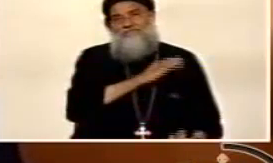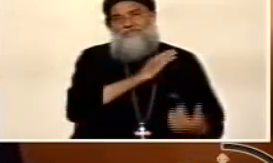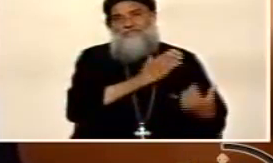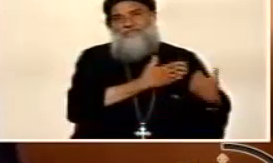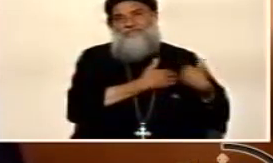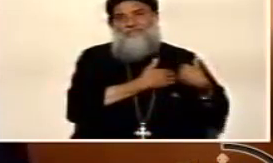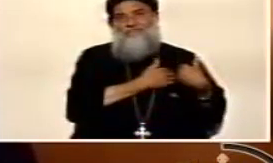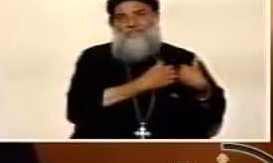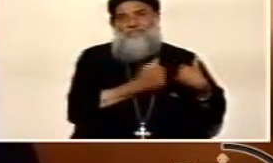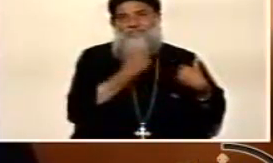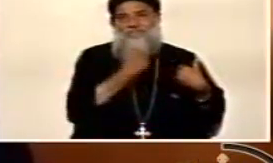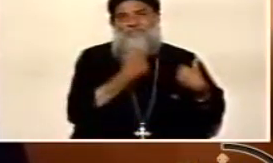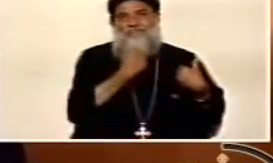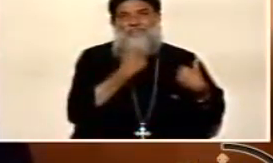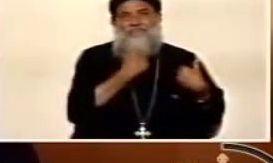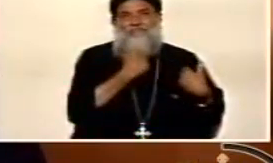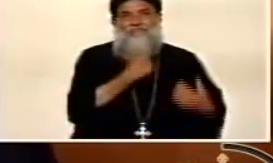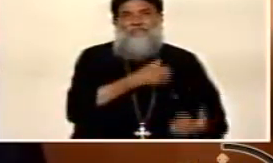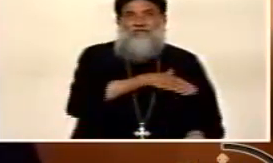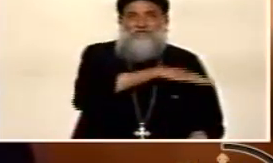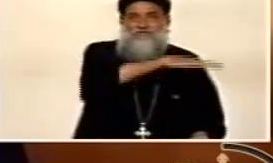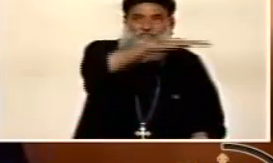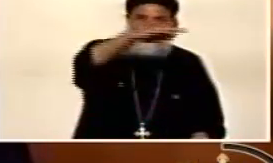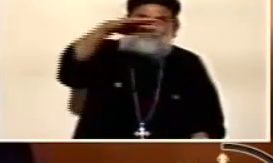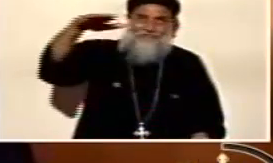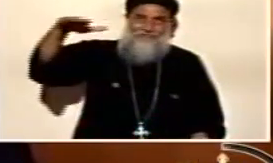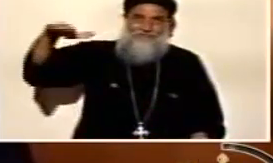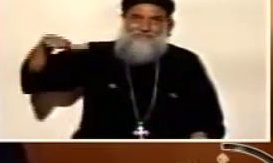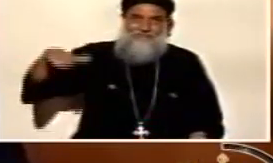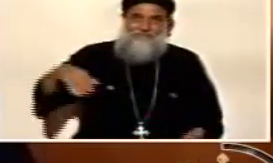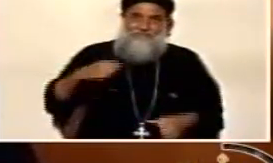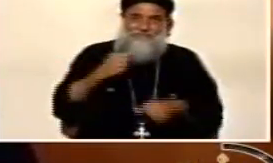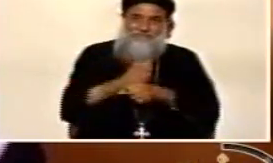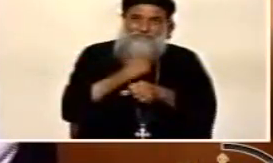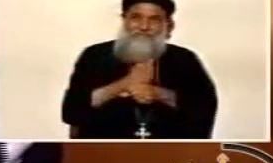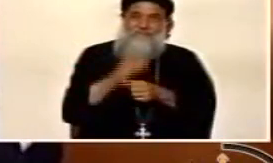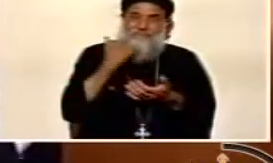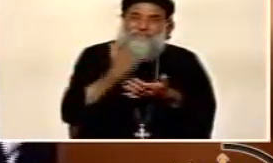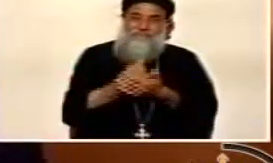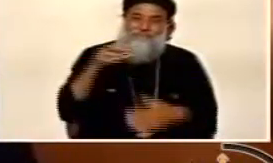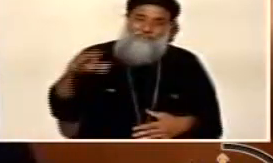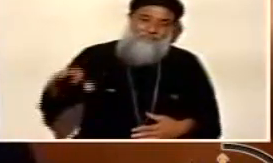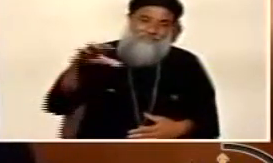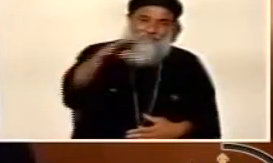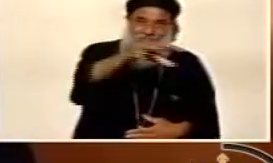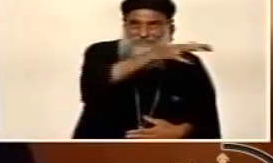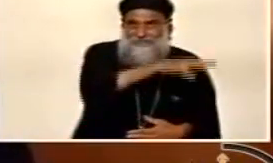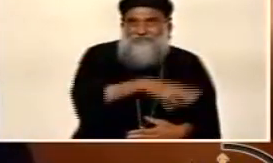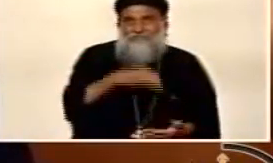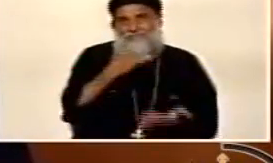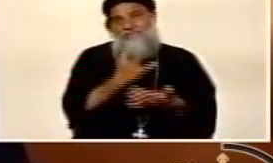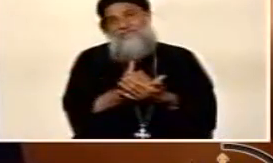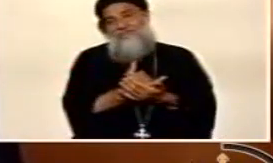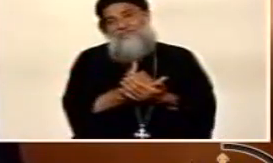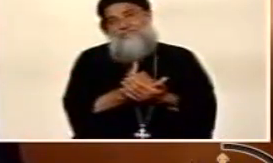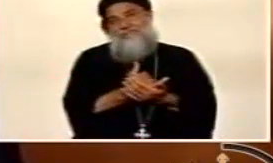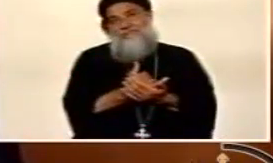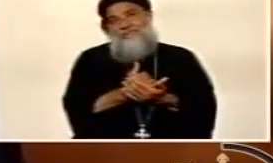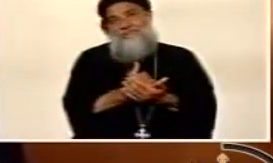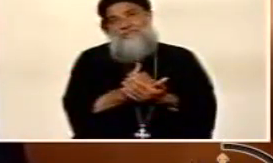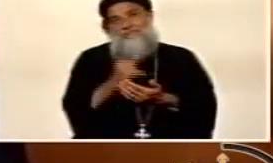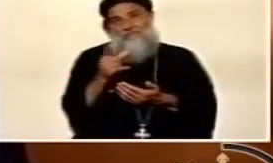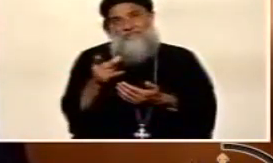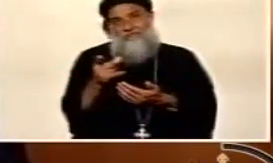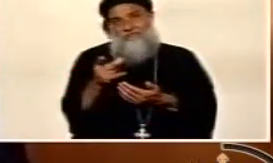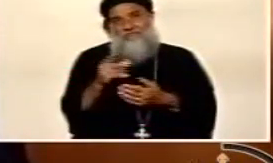يعني دايما أقول للأمناء اللي ماسكين أموال الكنائس ومسؤولين عنها وكده، أقول لهم: